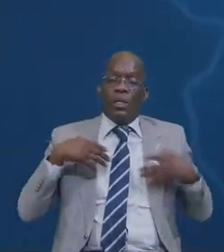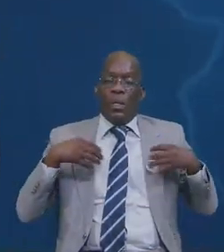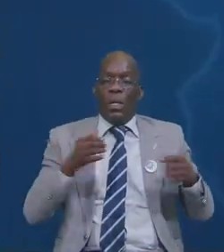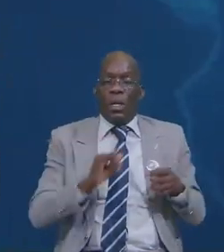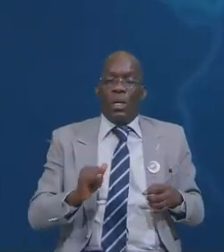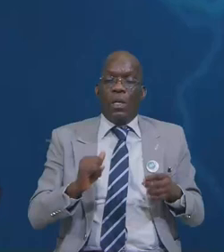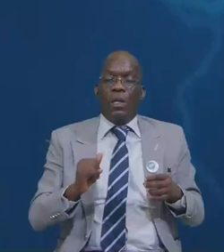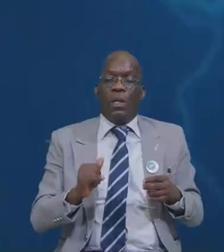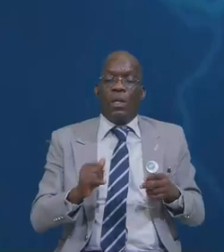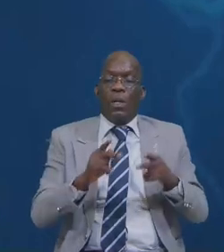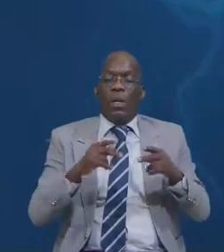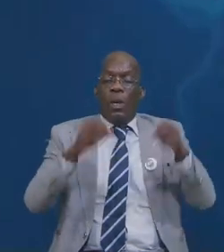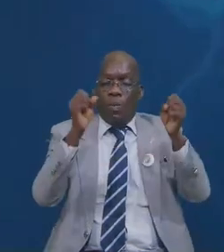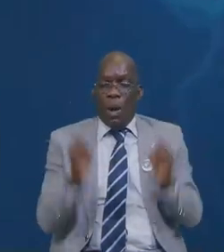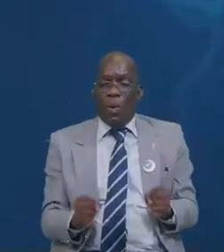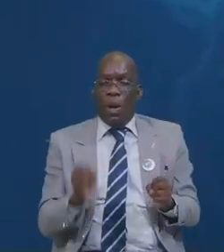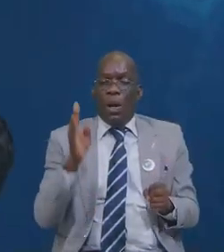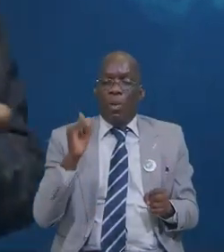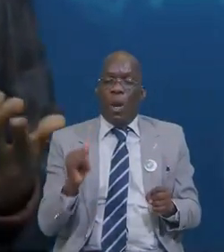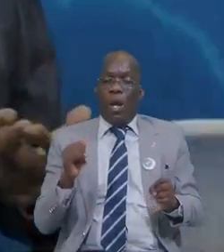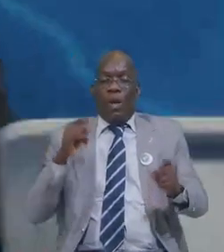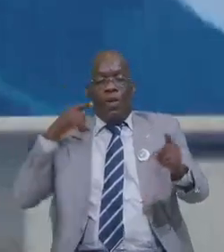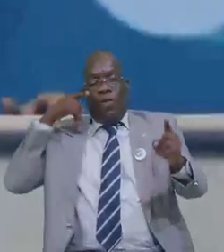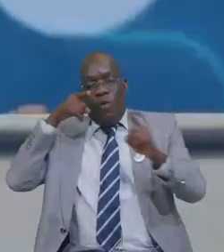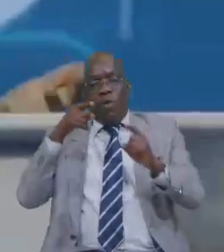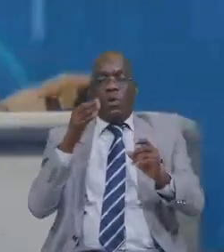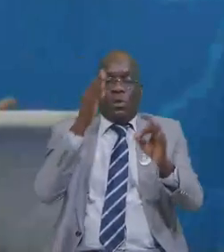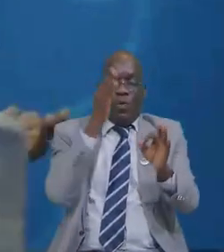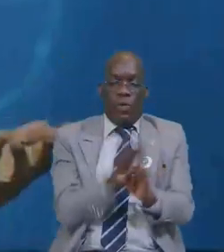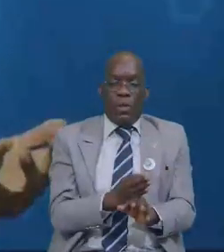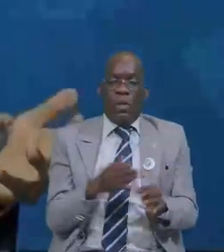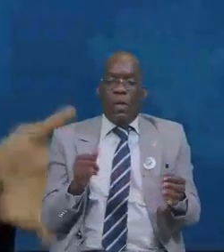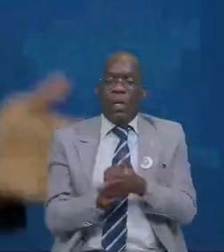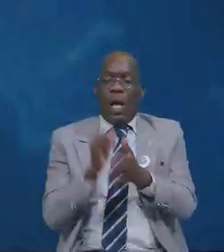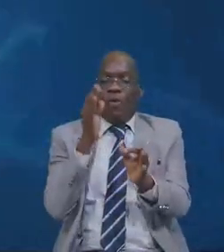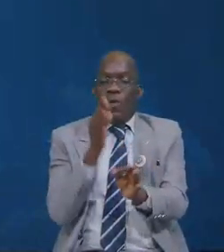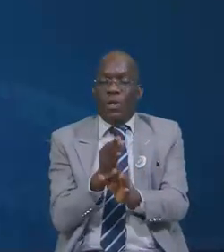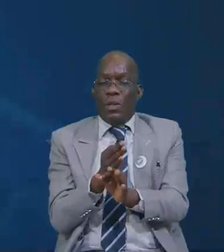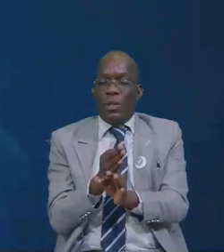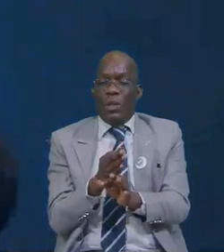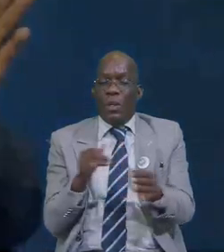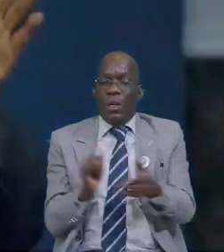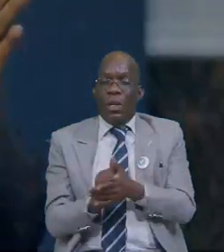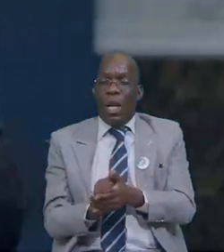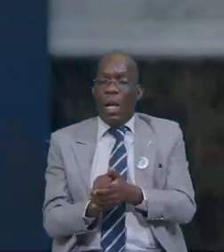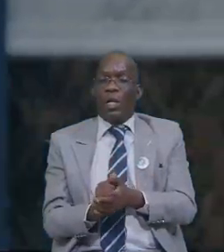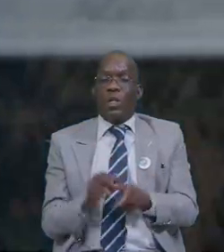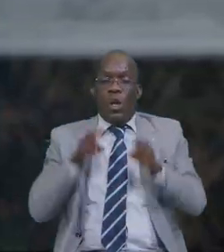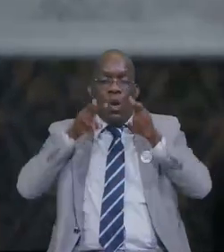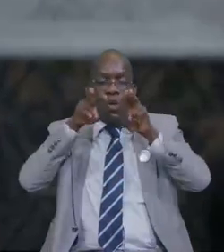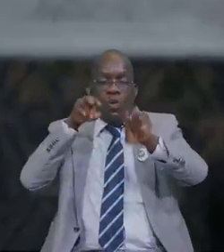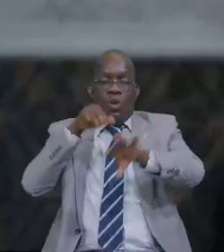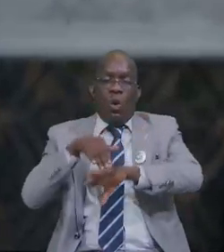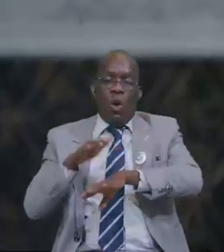Sa vertu, sa puissance de guérison par la foi concentrée. C'est-à-dire la foi qui